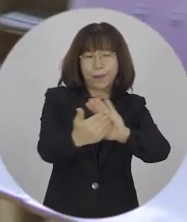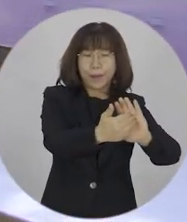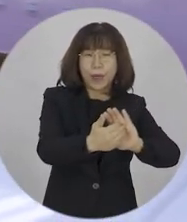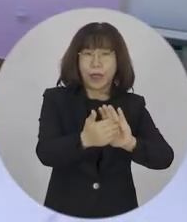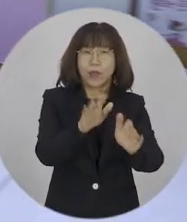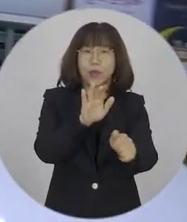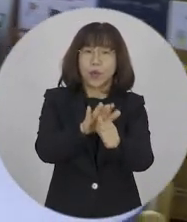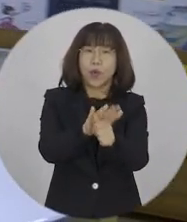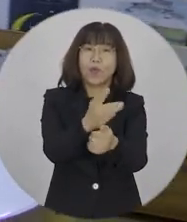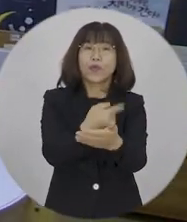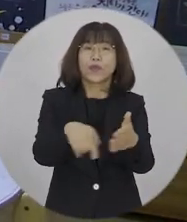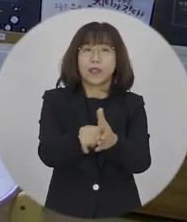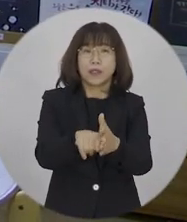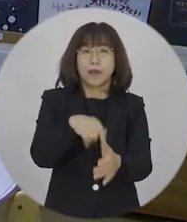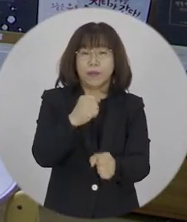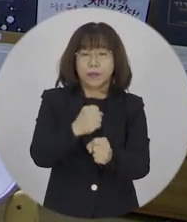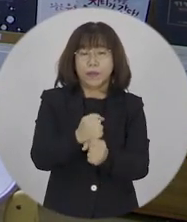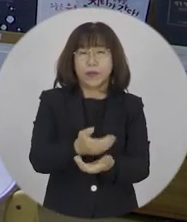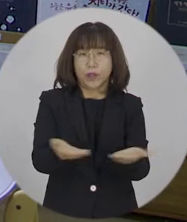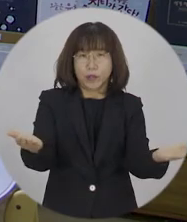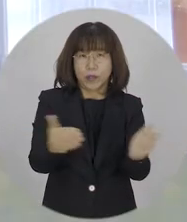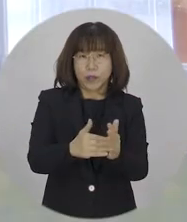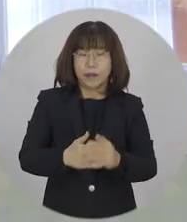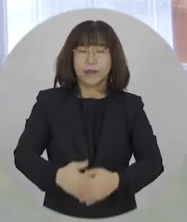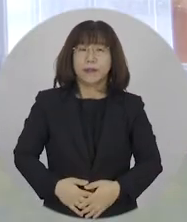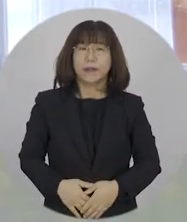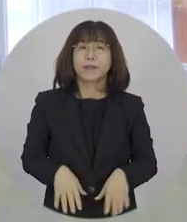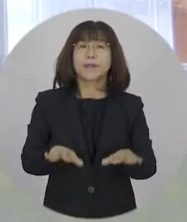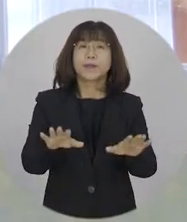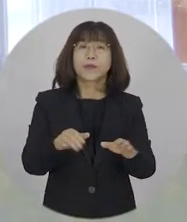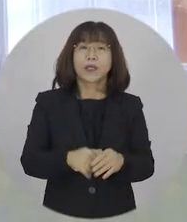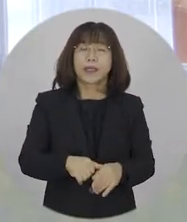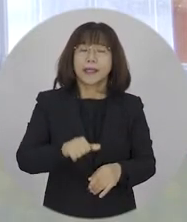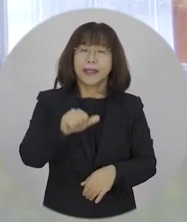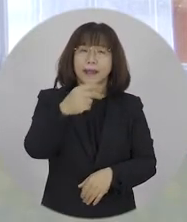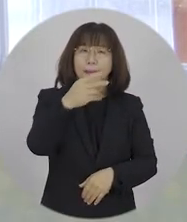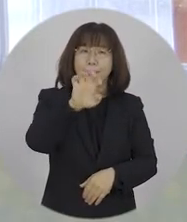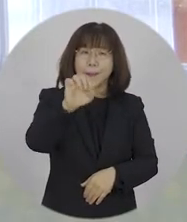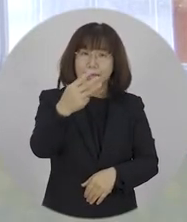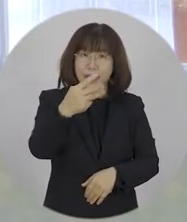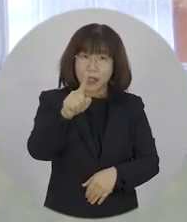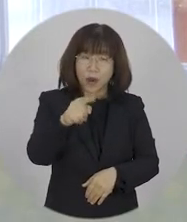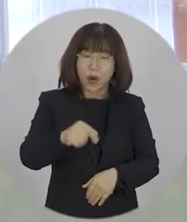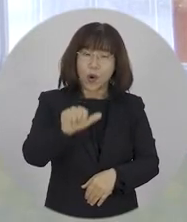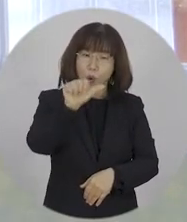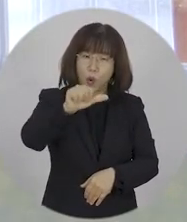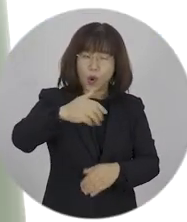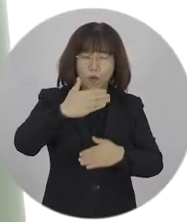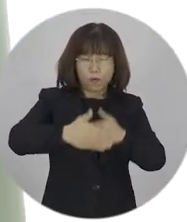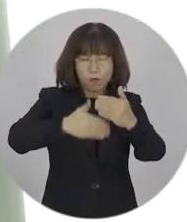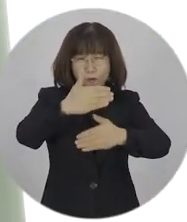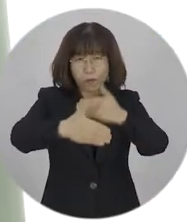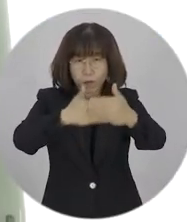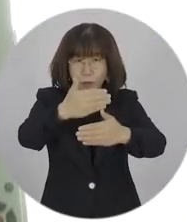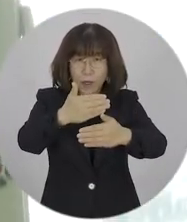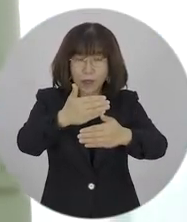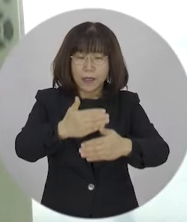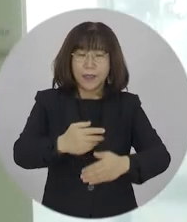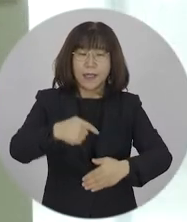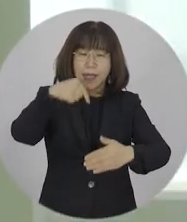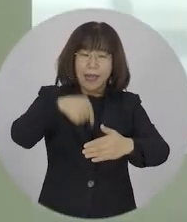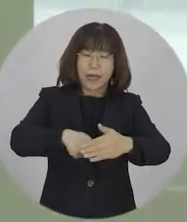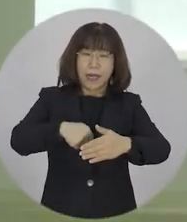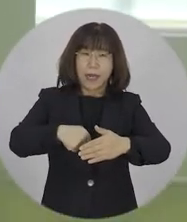주기 위해 마련됐습니다 창문 원기 엉 공기정화 시스템 은 5 단계 필터를 통해 외부 공기를 정화해